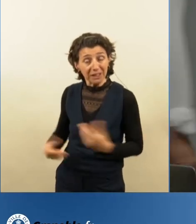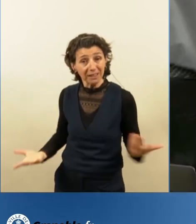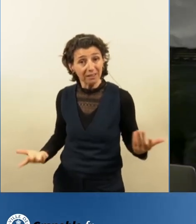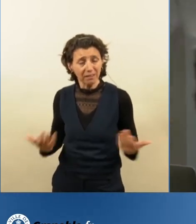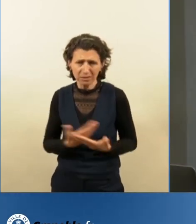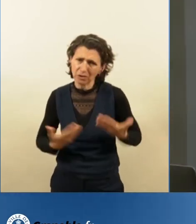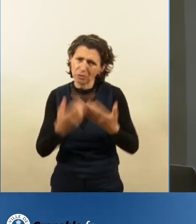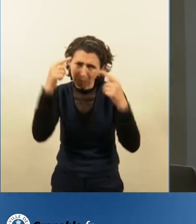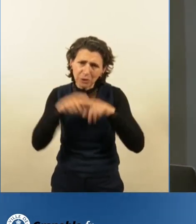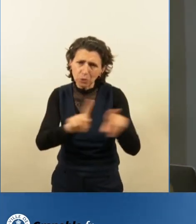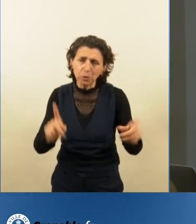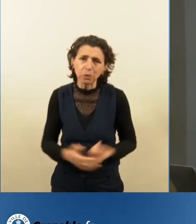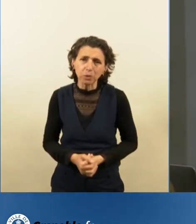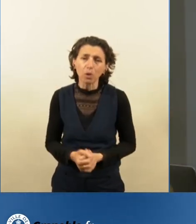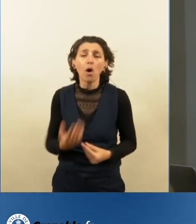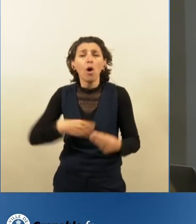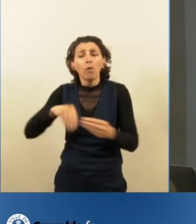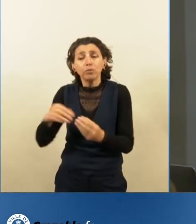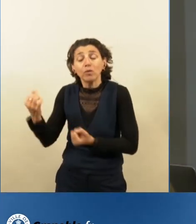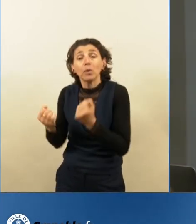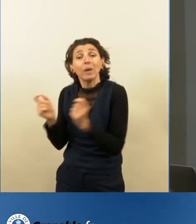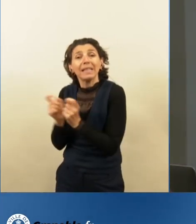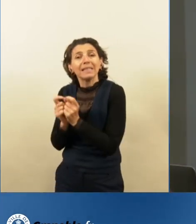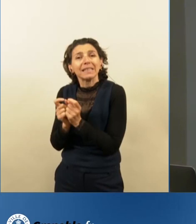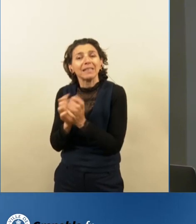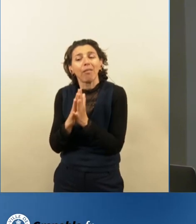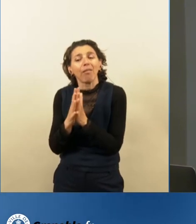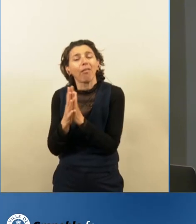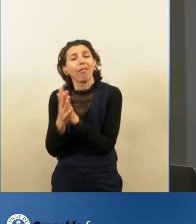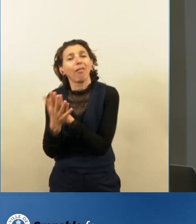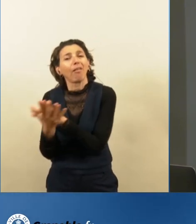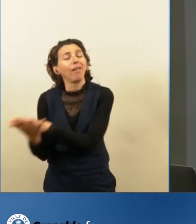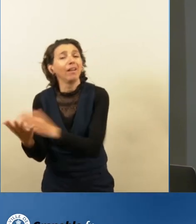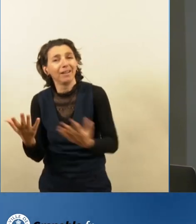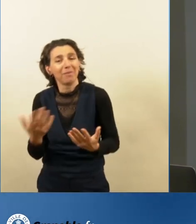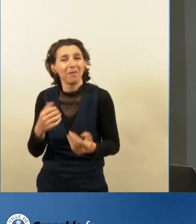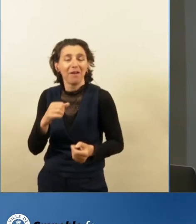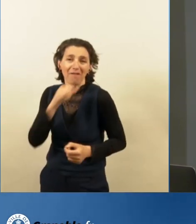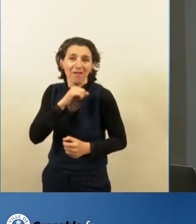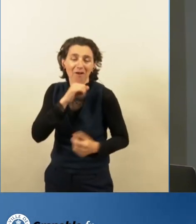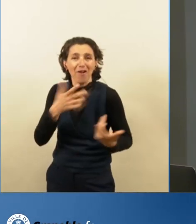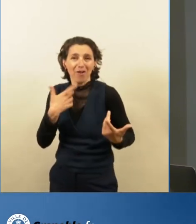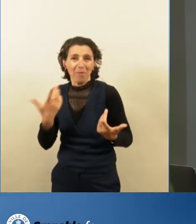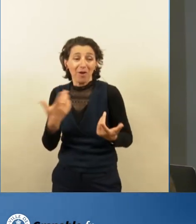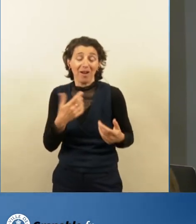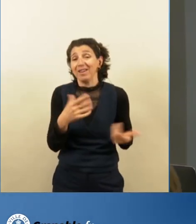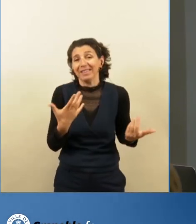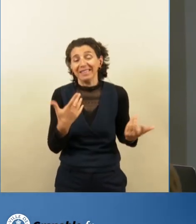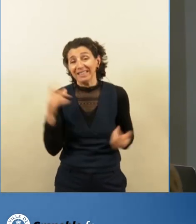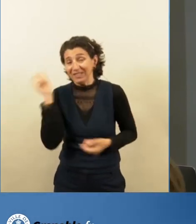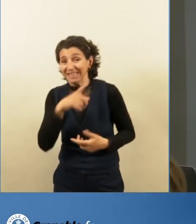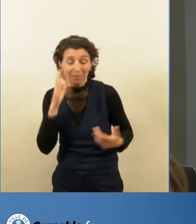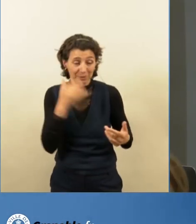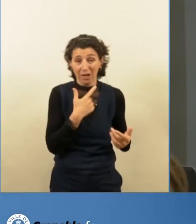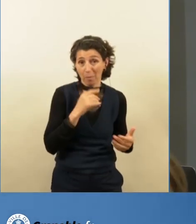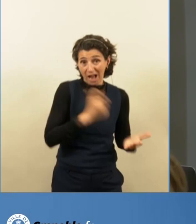que les véhicules électriques vieillissent mal et ne peuvent que très difficilement être acquis d'occasion vous allez donc